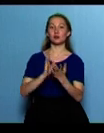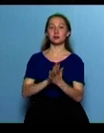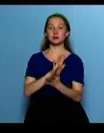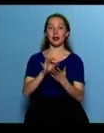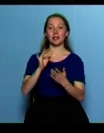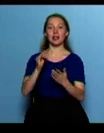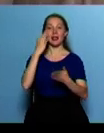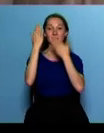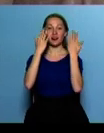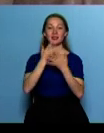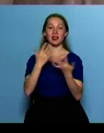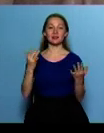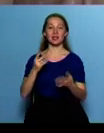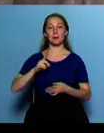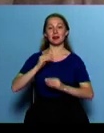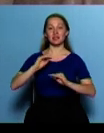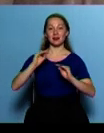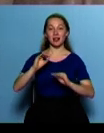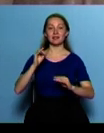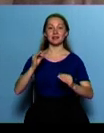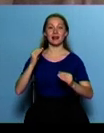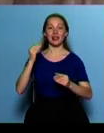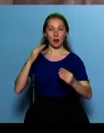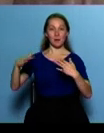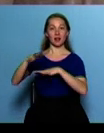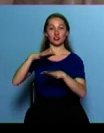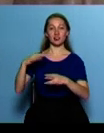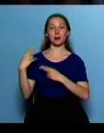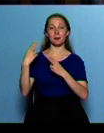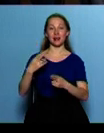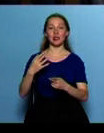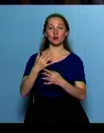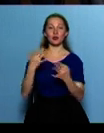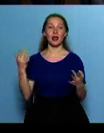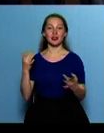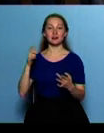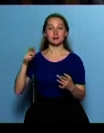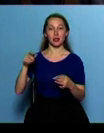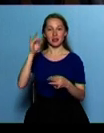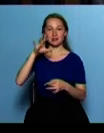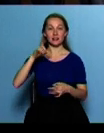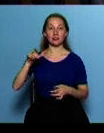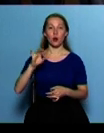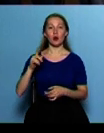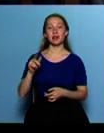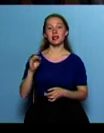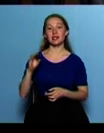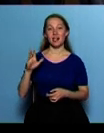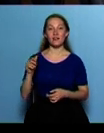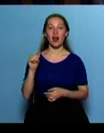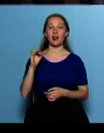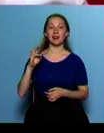программа, аттракционы, мастер-классы, интерактивные площадки. Приедут в Ижевск звезды биатлона Максим Чудов, Ольга Зайцева, Альбина Ахатова и